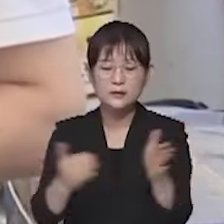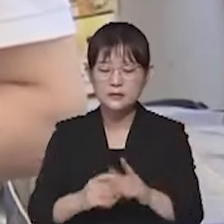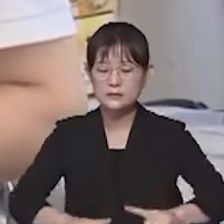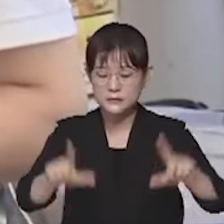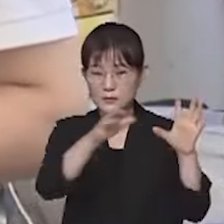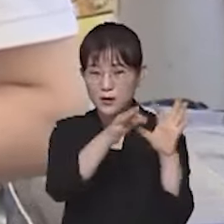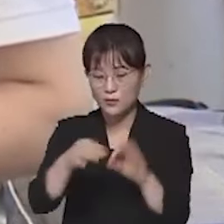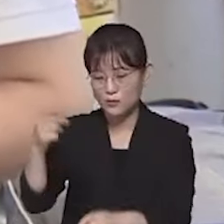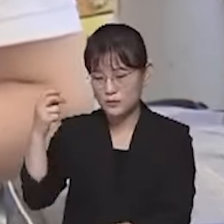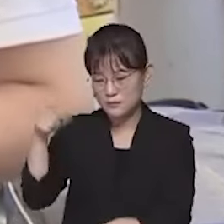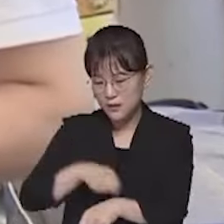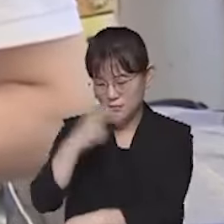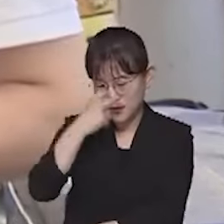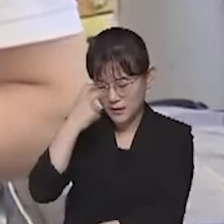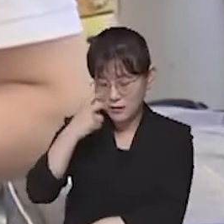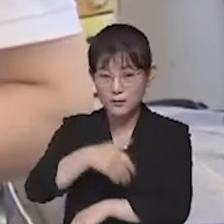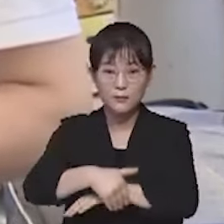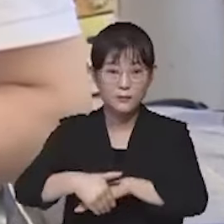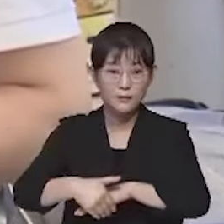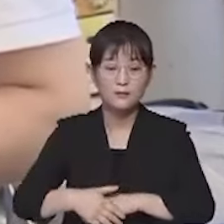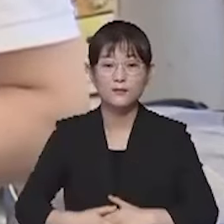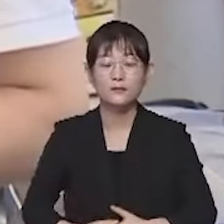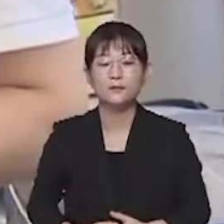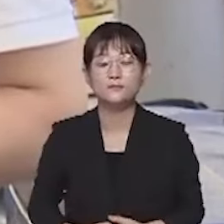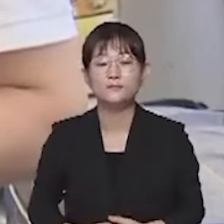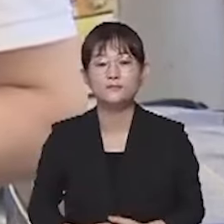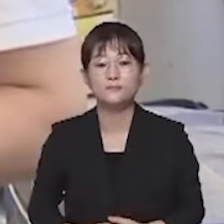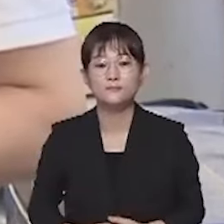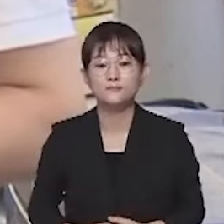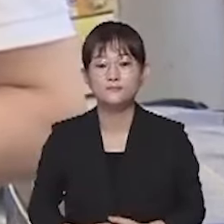이어갈 계획입니다 KBC 임경섭